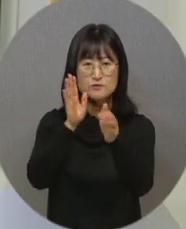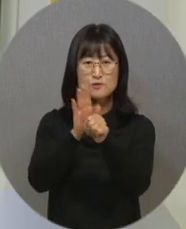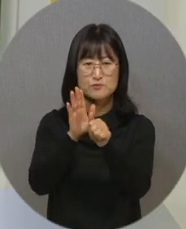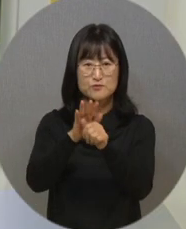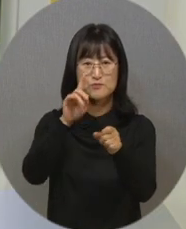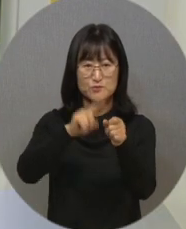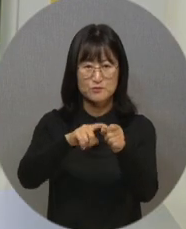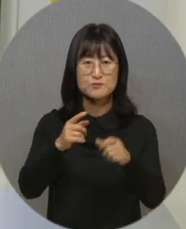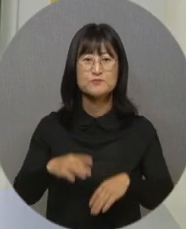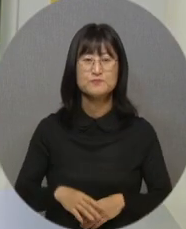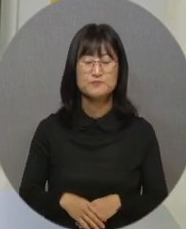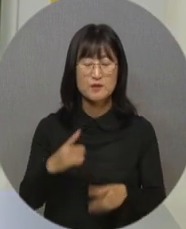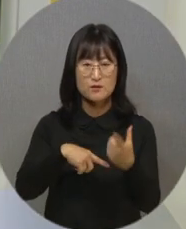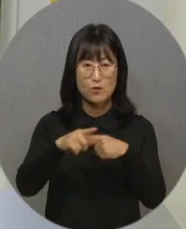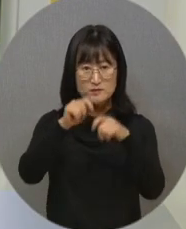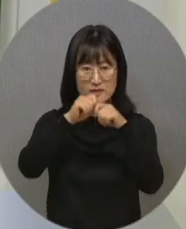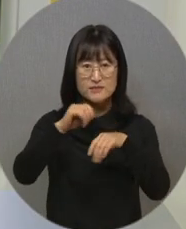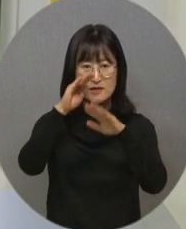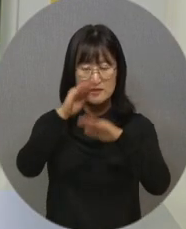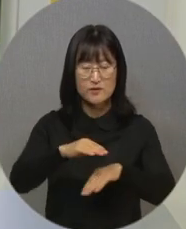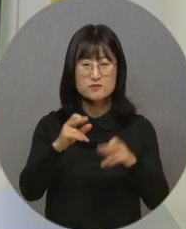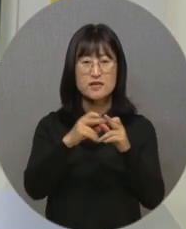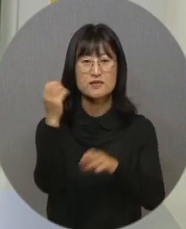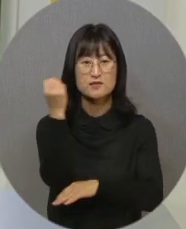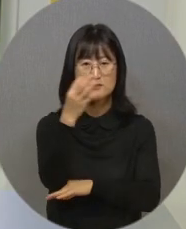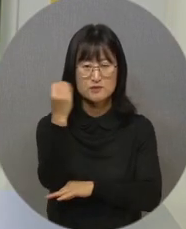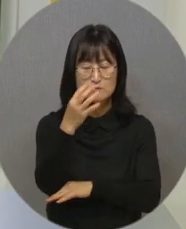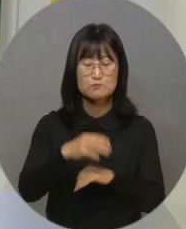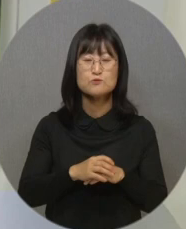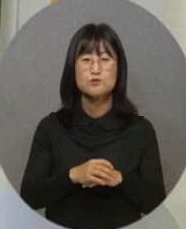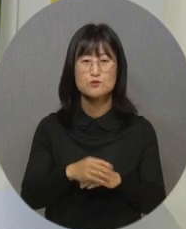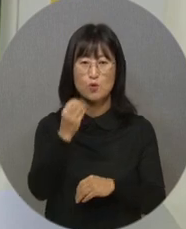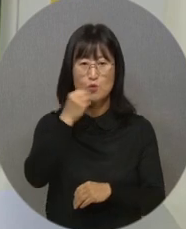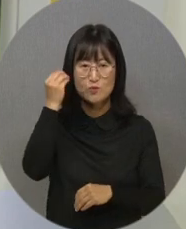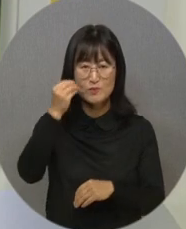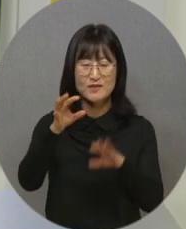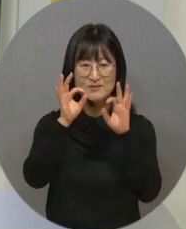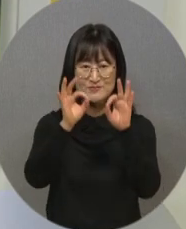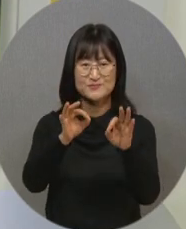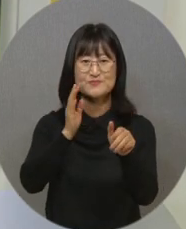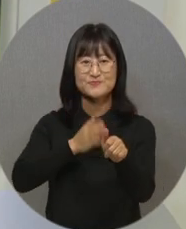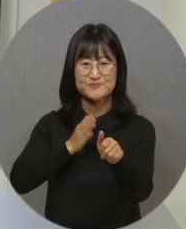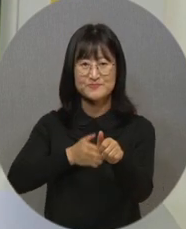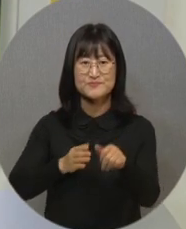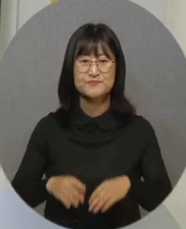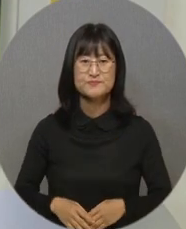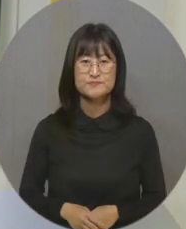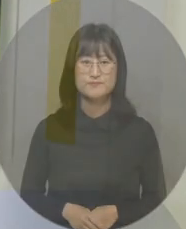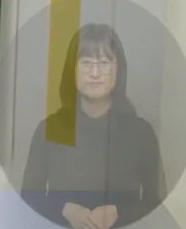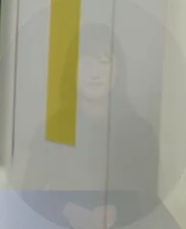말했습니다 더 자세한 뉴스는 장애인 신문과 웰페어 뉴스 홈페이지를 통해 확인할 수 있습니다